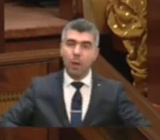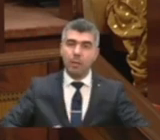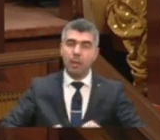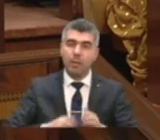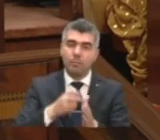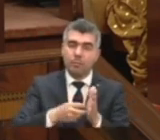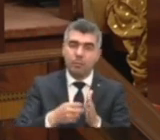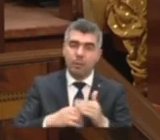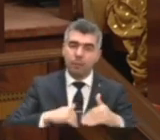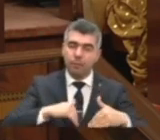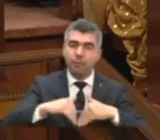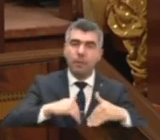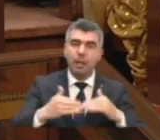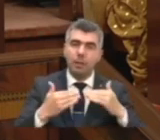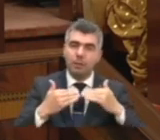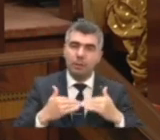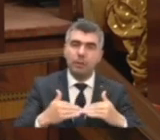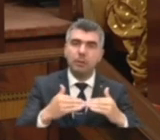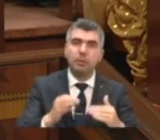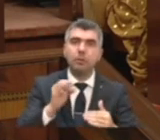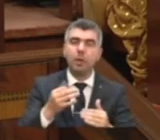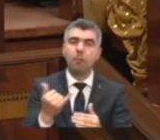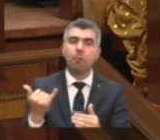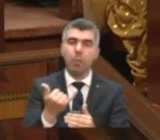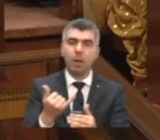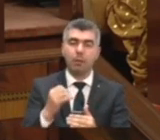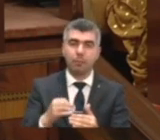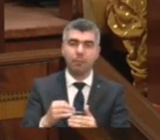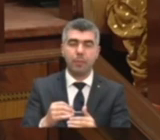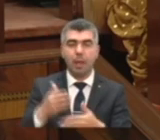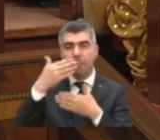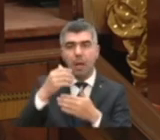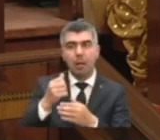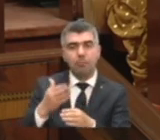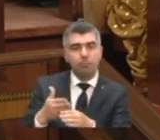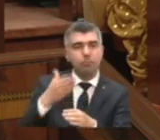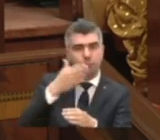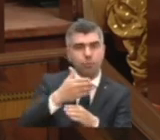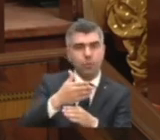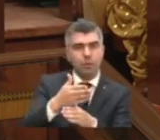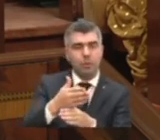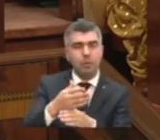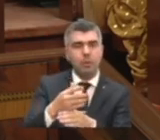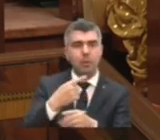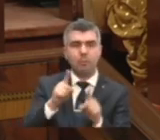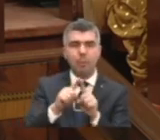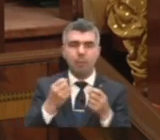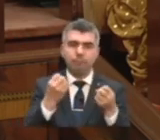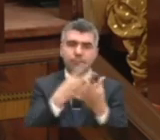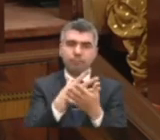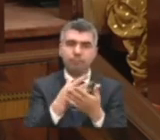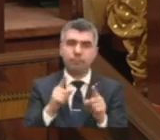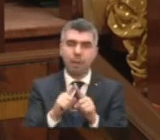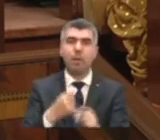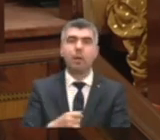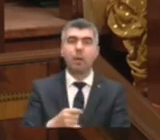باش تجهزوا الطرقات. وحنا اي واحد اليوم حنا عندنا الجاليه ديالنا في على برا ملي كيجيو القرى كيقول لك واش ما كتبدلش هاد البلاد هادي. اليوم السيد الوزير،